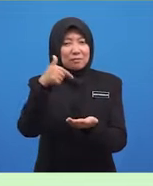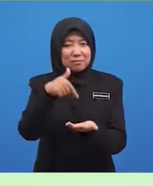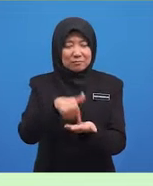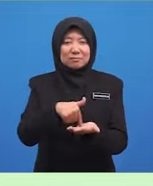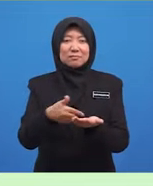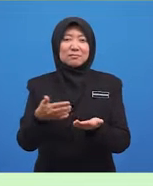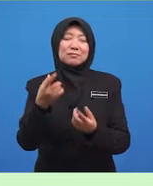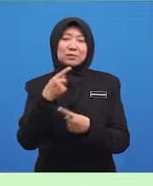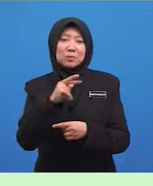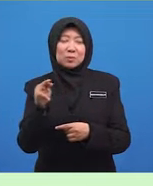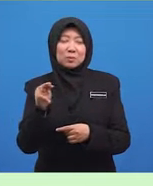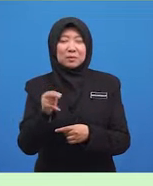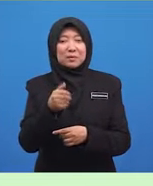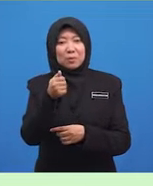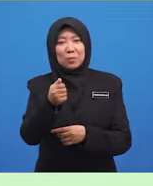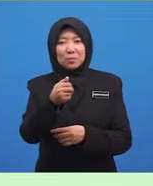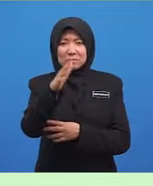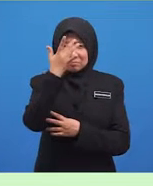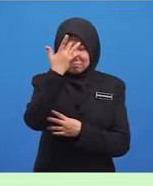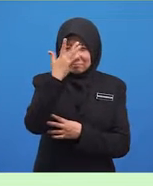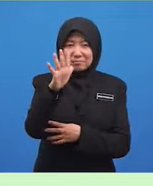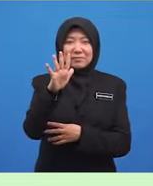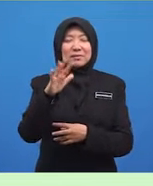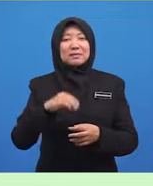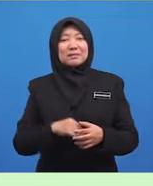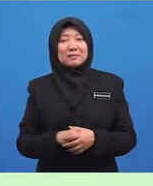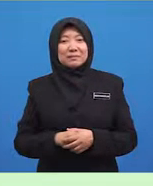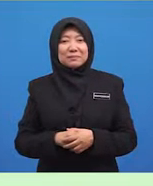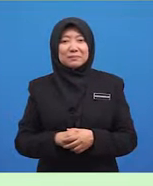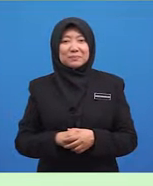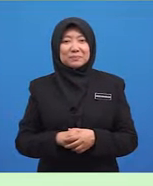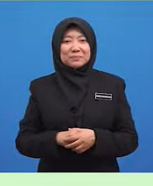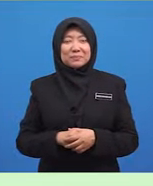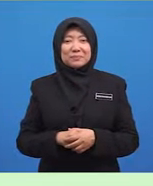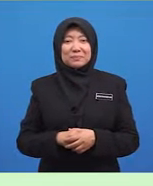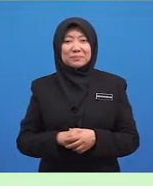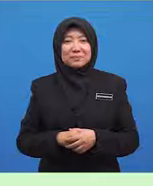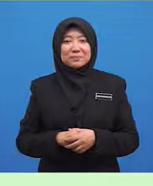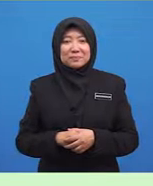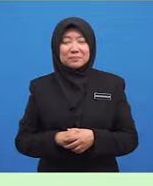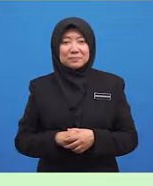kamu. Kamu memang murid yang pandai.